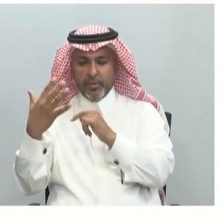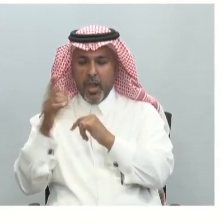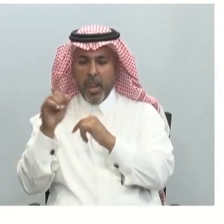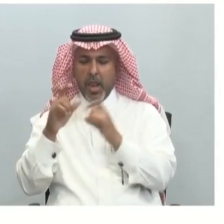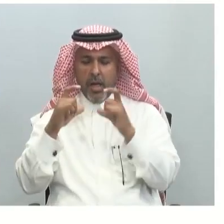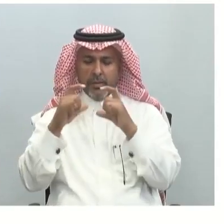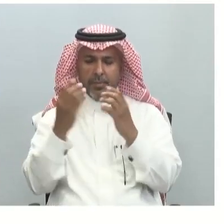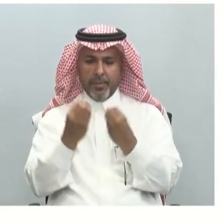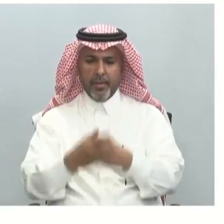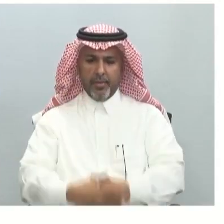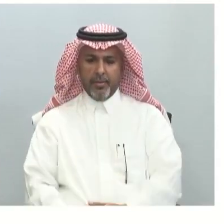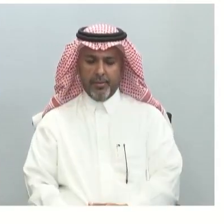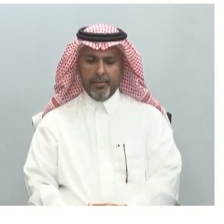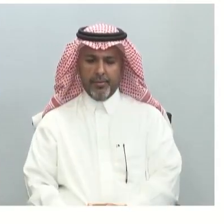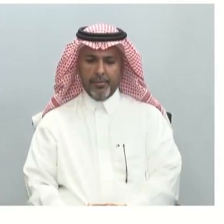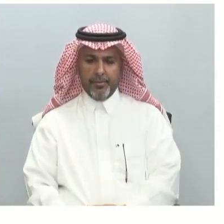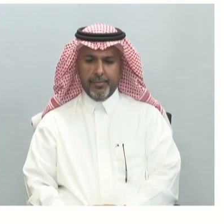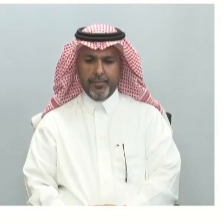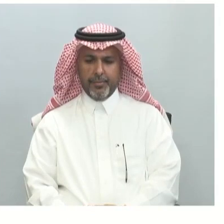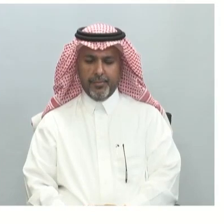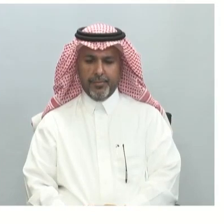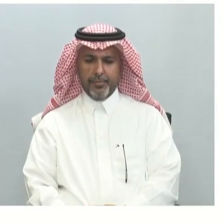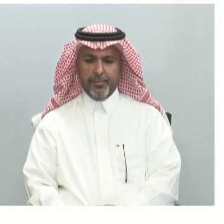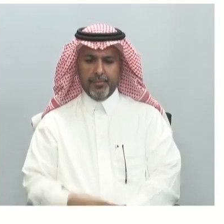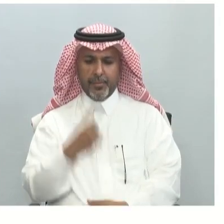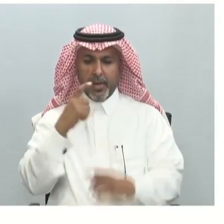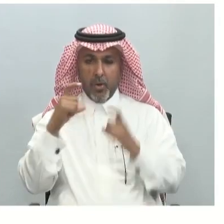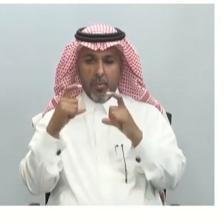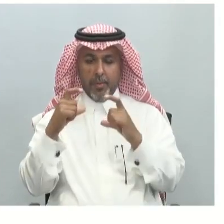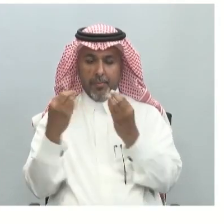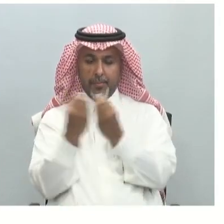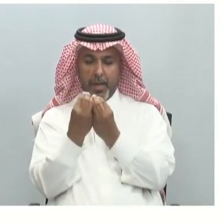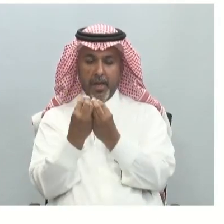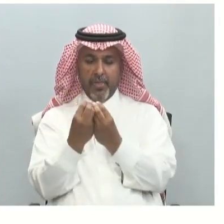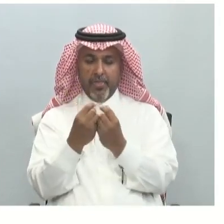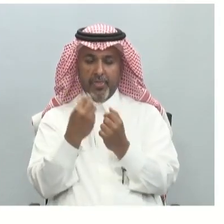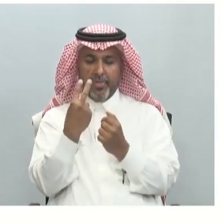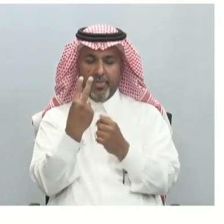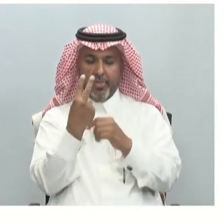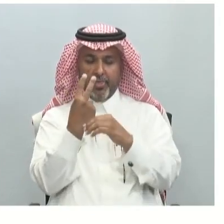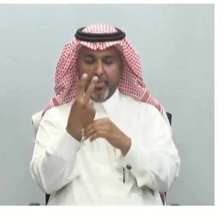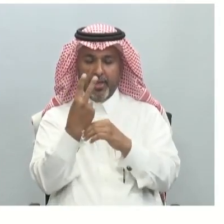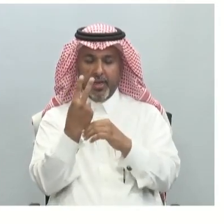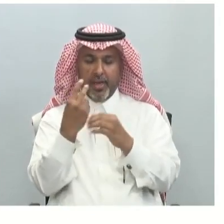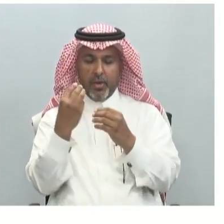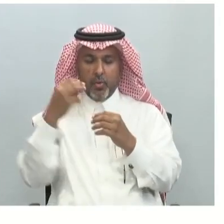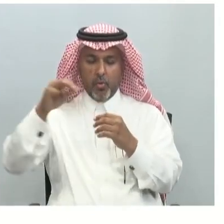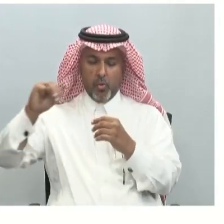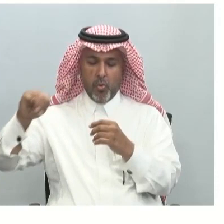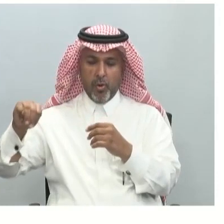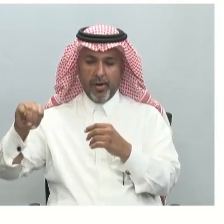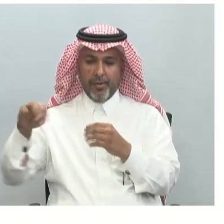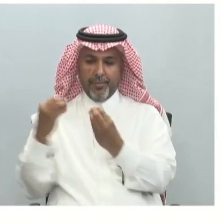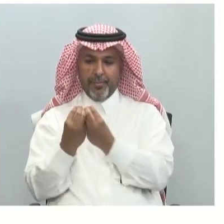مره واحده ينضرب في خارج القوس ننتبه هنا ان نضربه في خارج القوس مره واحده يعني لو كان عندي مثلا اثنين